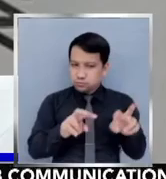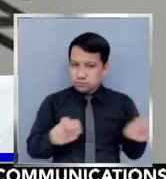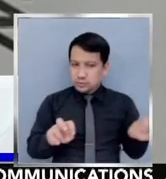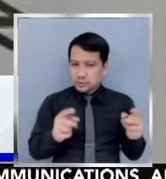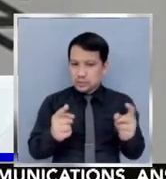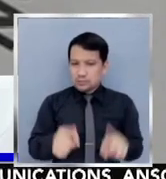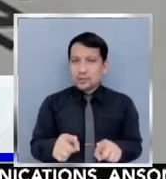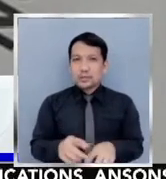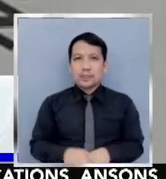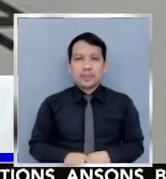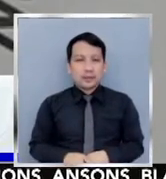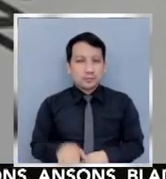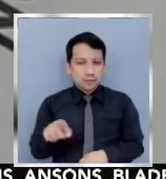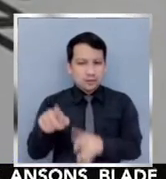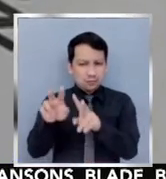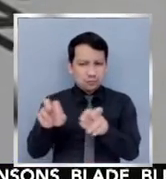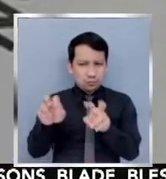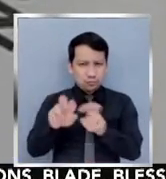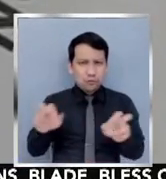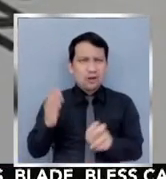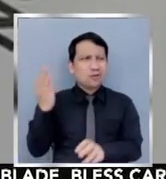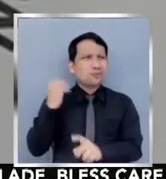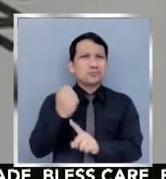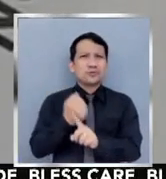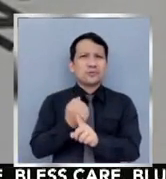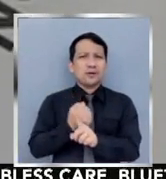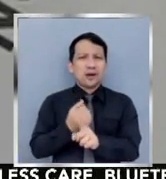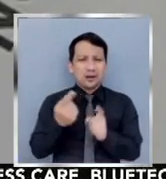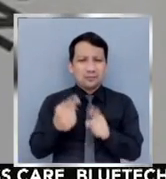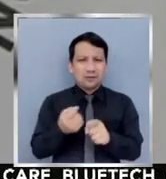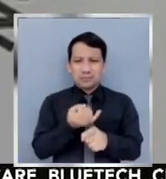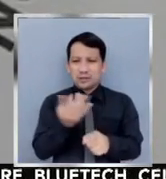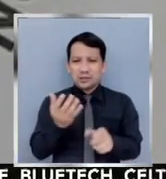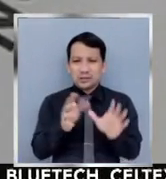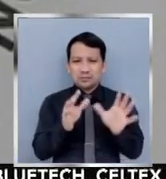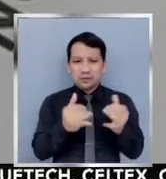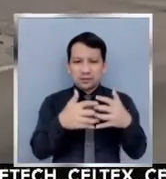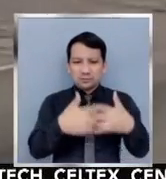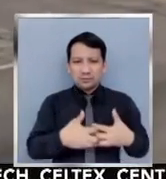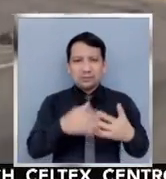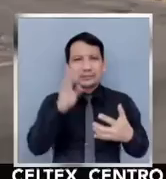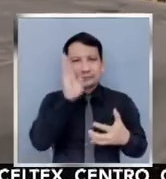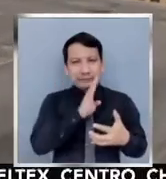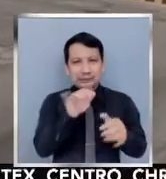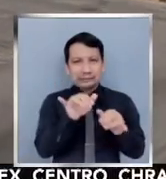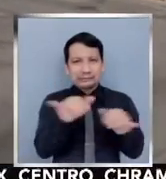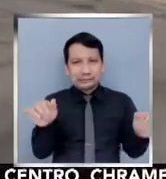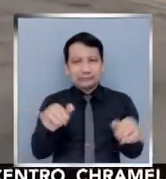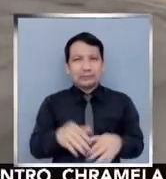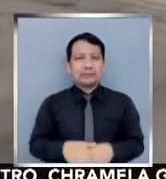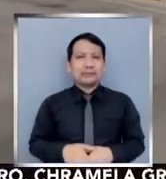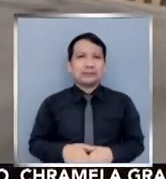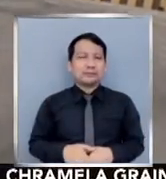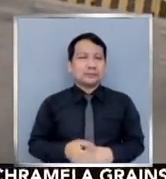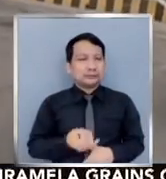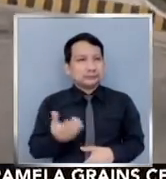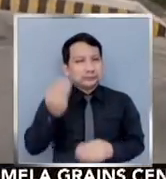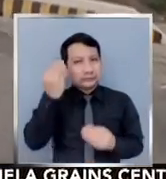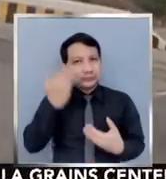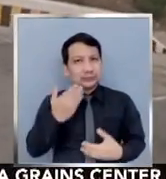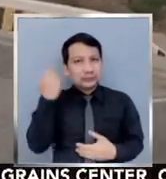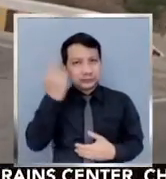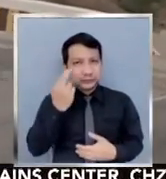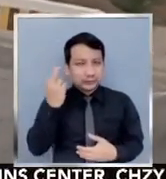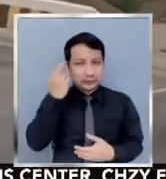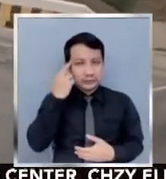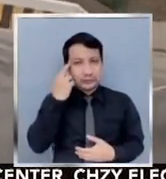Nag-imbestiga na rin daw sila noong September kung saan ilang planta rin ang tumirik ng sabay-sabay. At nalaman daw naman nila ang dahilan na nauwi